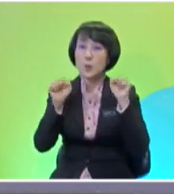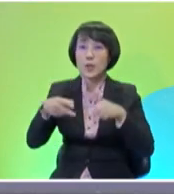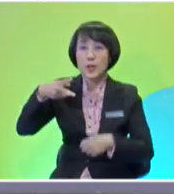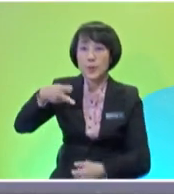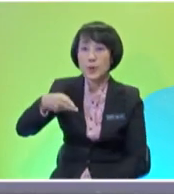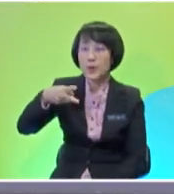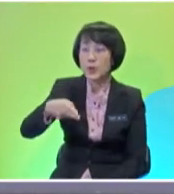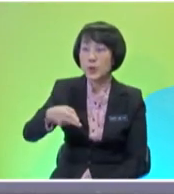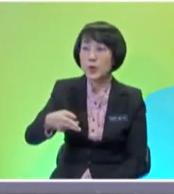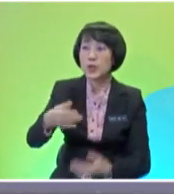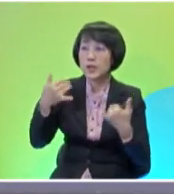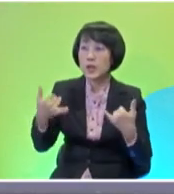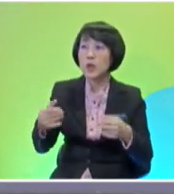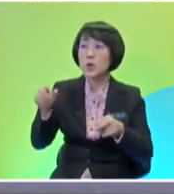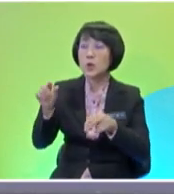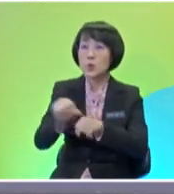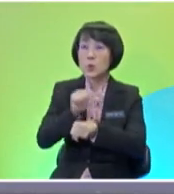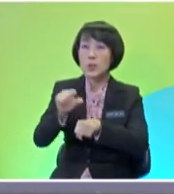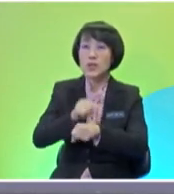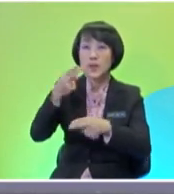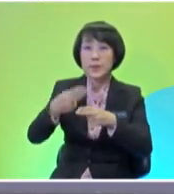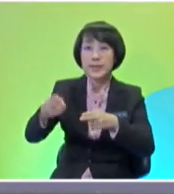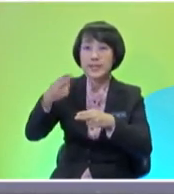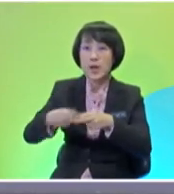guna pisau boleh laraslah.